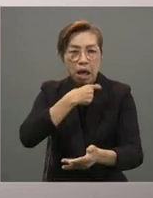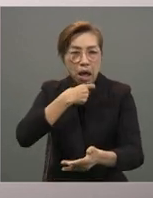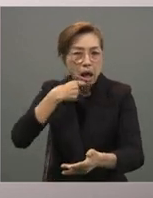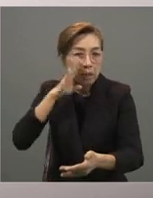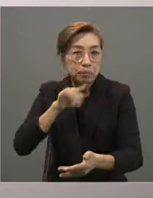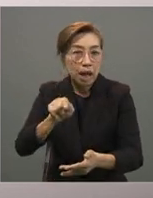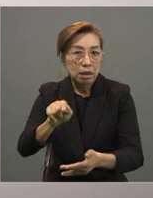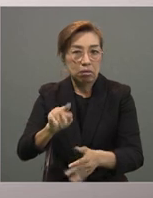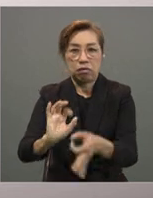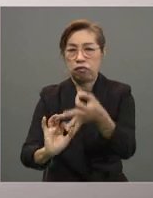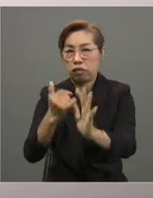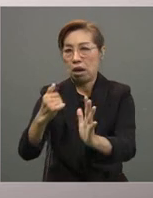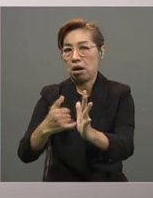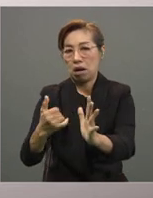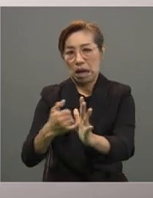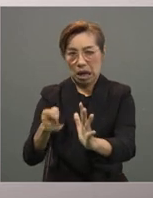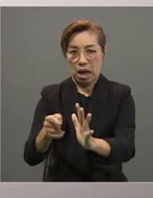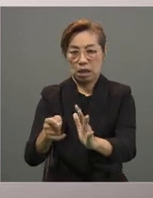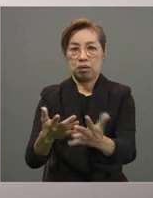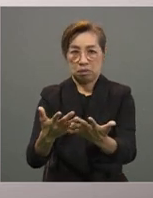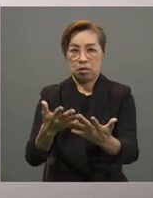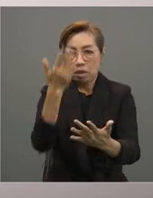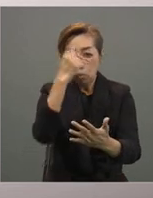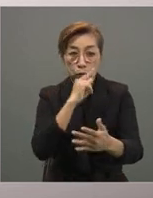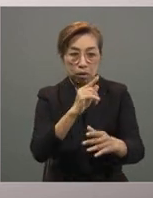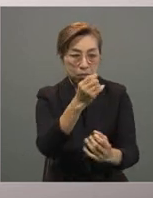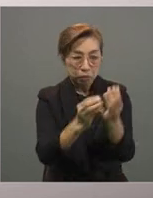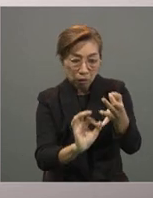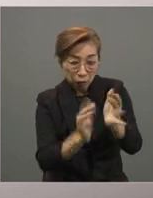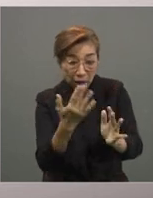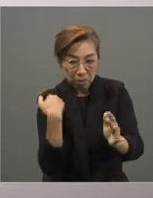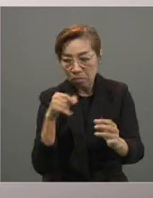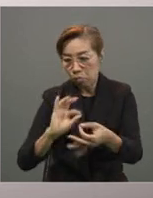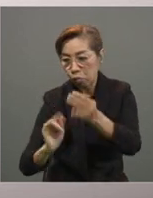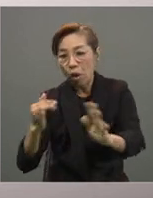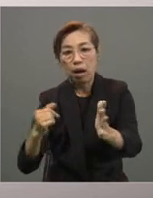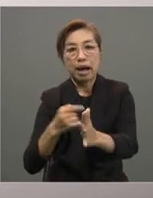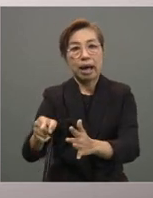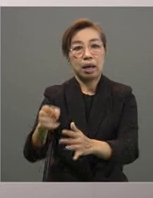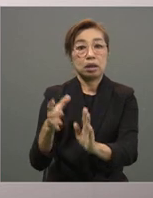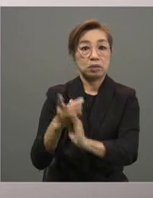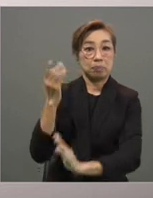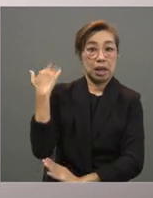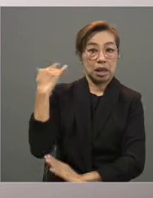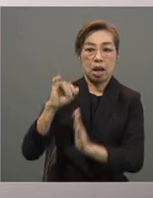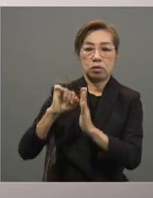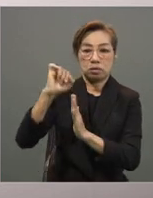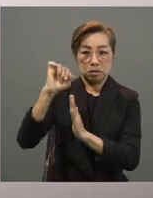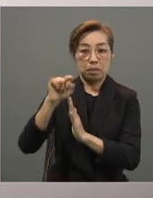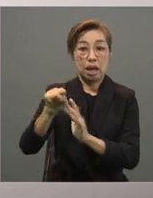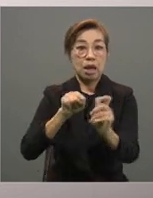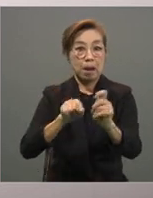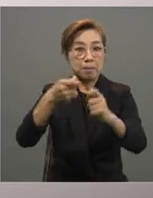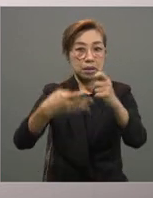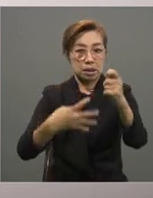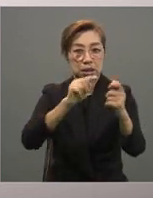พื้นตรงนี้ล่ะค่ะมันก็จะเป็นเชื้อเพลิงอย่างดีในกรณีที่เกิดไฟป่านั่นเองนะคะใช่ครับยิ่งช่วงสัปดาห์ที่ผ่านมาเชียงใหม่นี่ 4อำเภอ